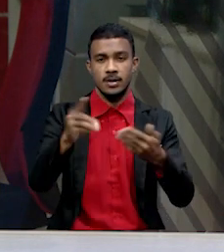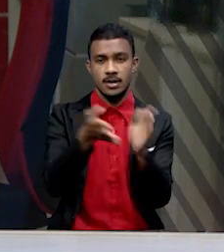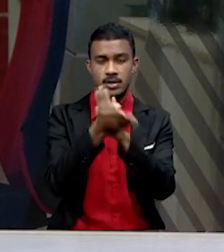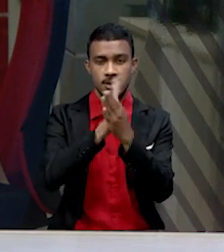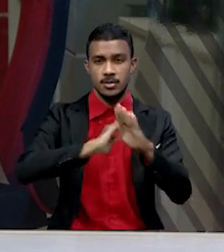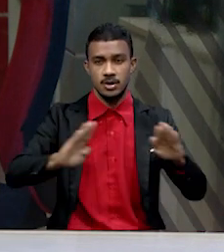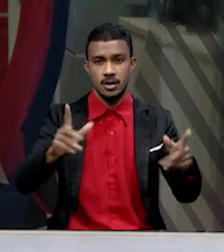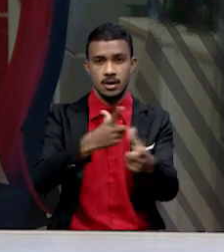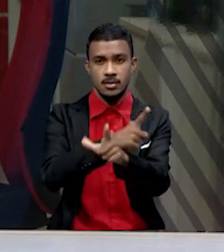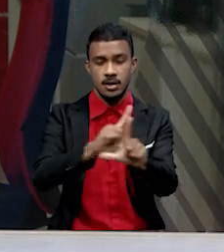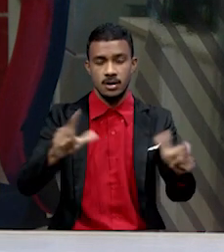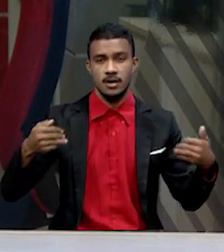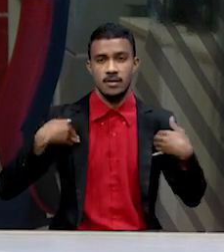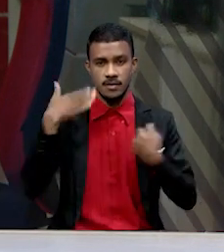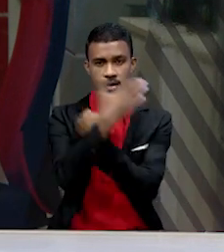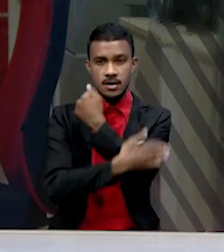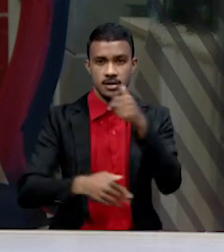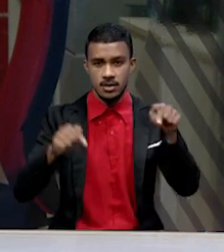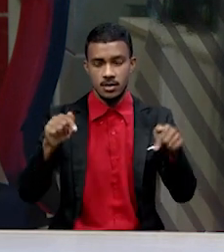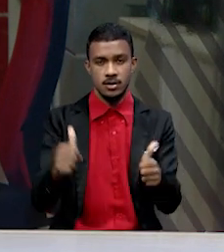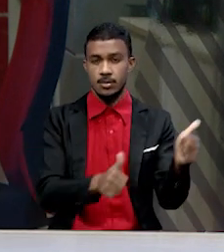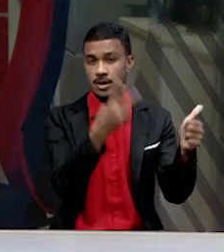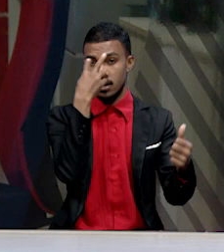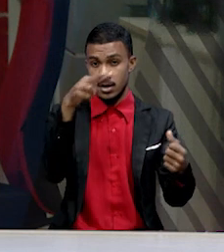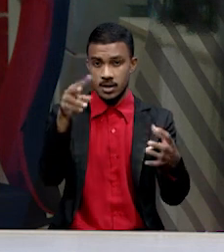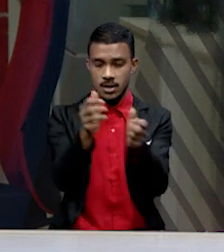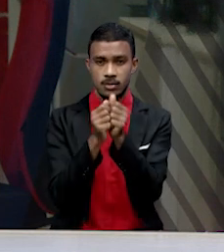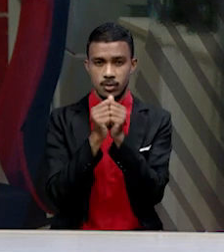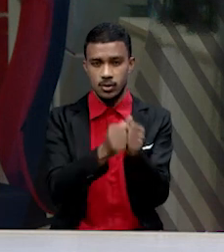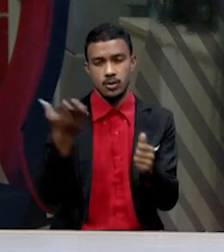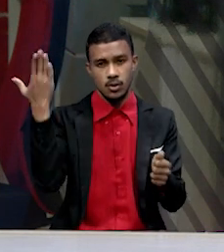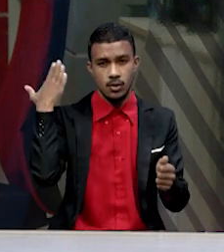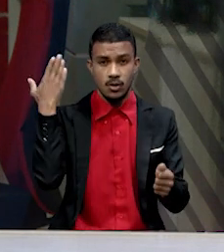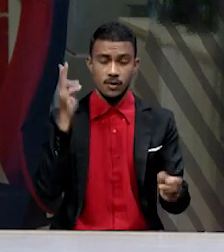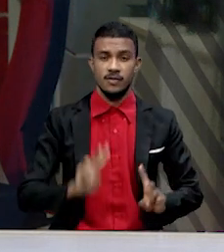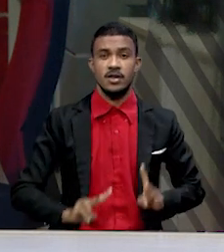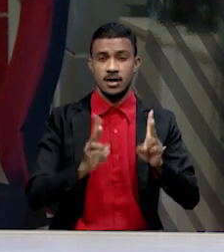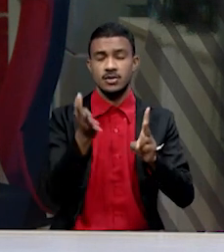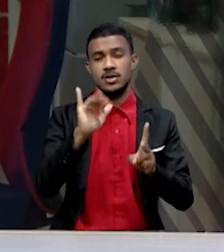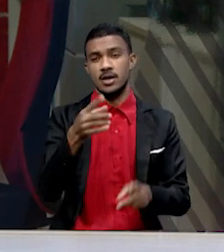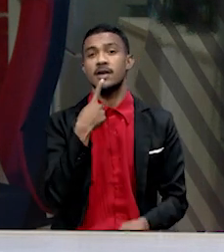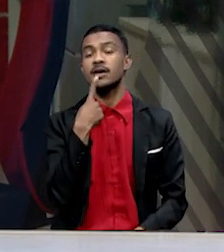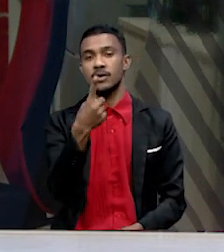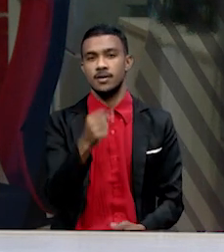no liberdade iha ni rein rasik. Tur mai ta compagna mut eis Falentil no veterano sira nilian.